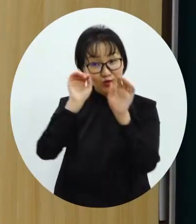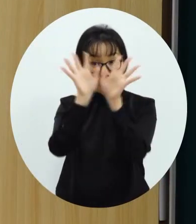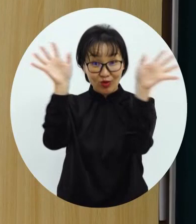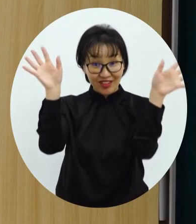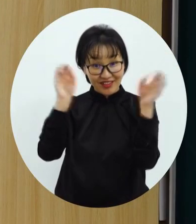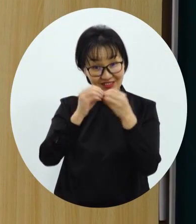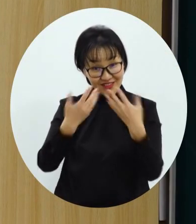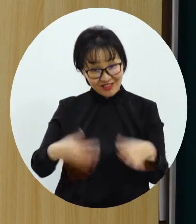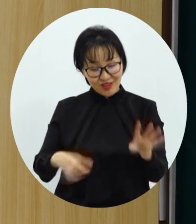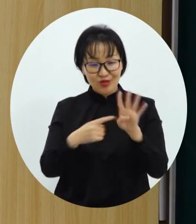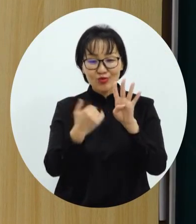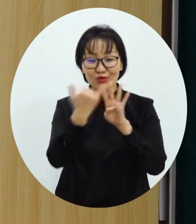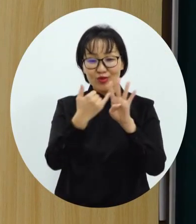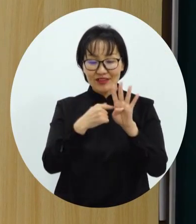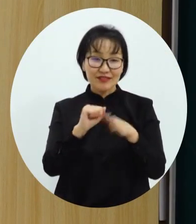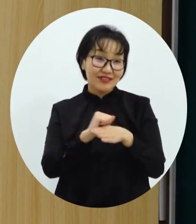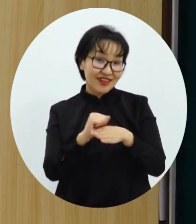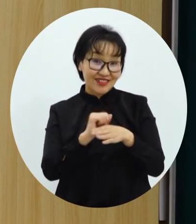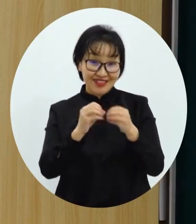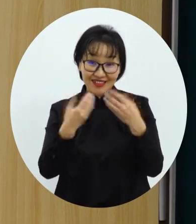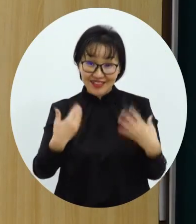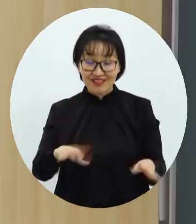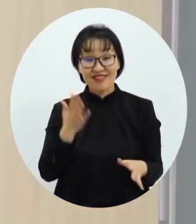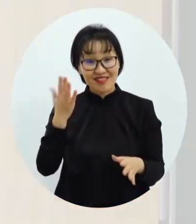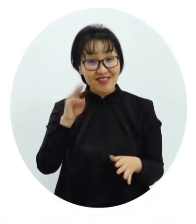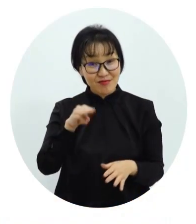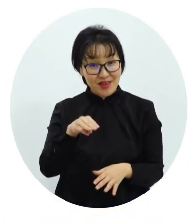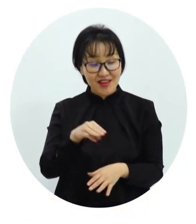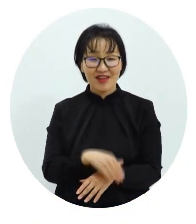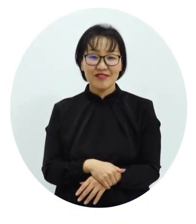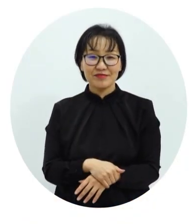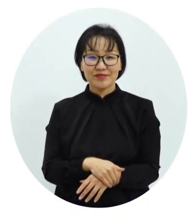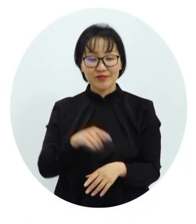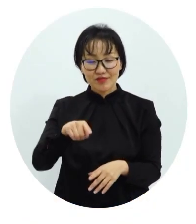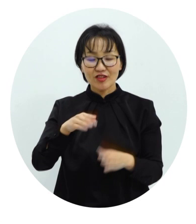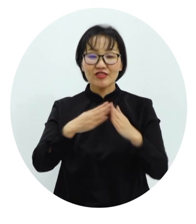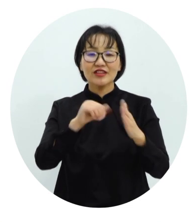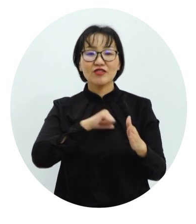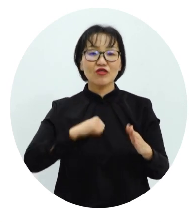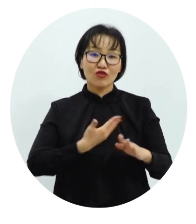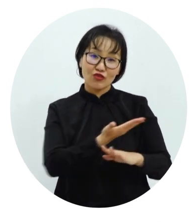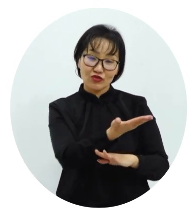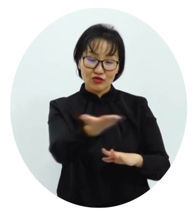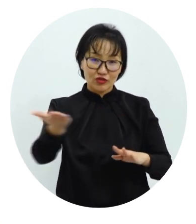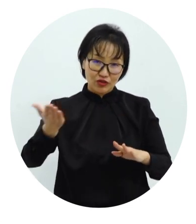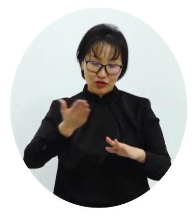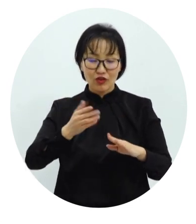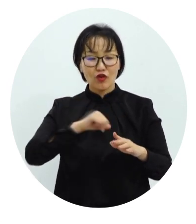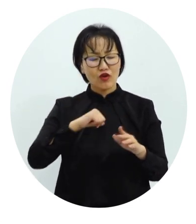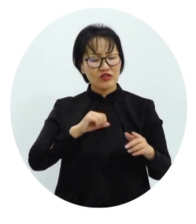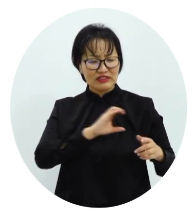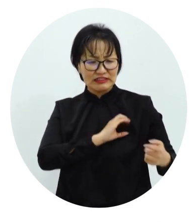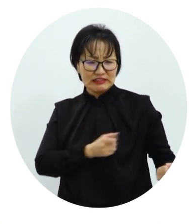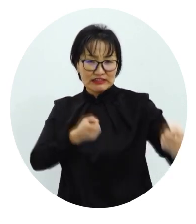тэрийг уран унших дасгалыг хийсэн байгаа. За, тэгвэл хүүхдүүдээ, гэртээ та нар маань өөрийнхөө хамгийн сайн таалагдсан